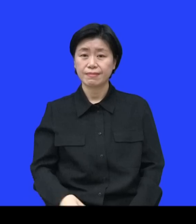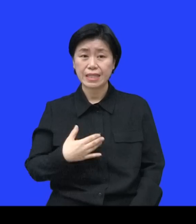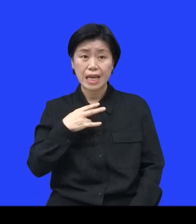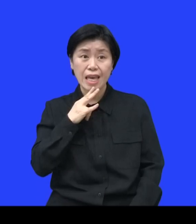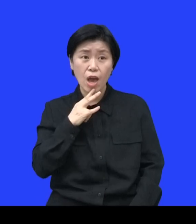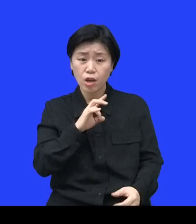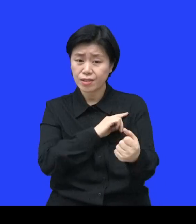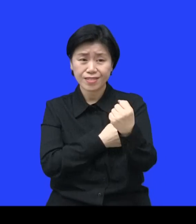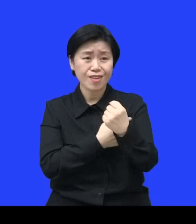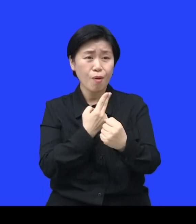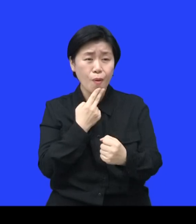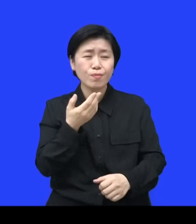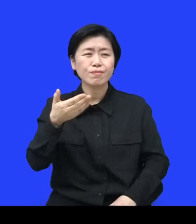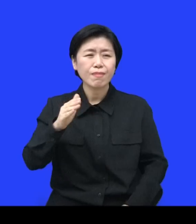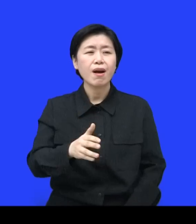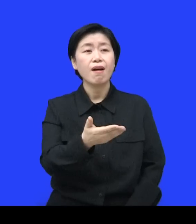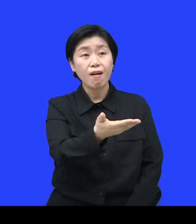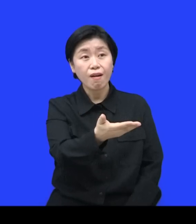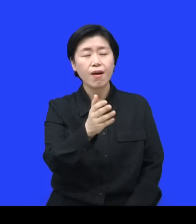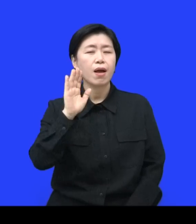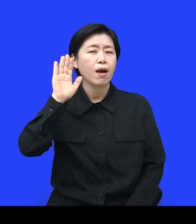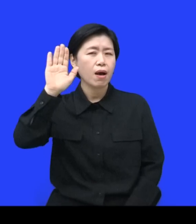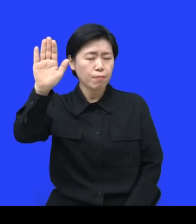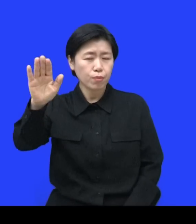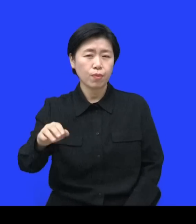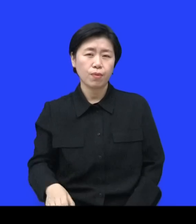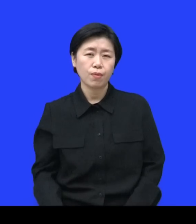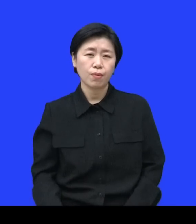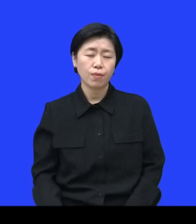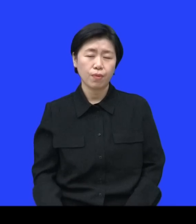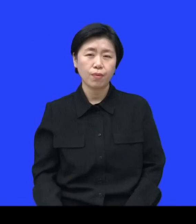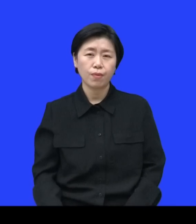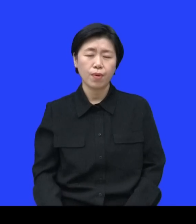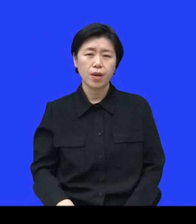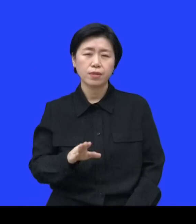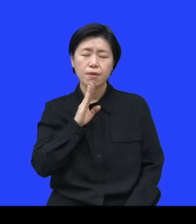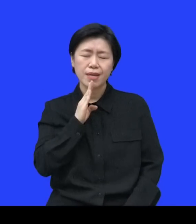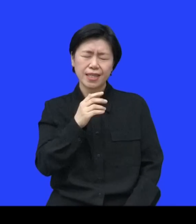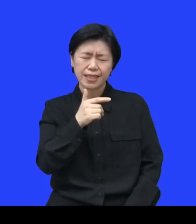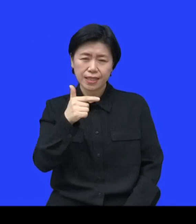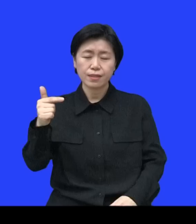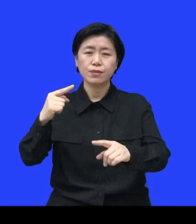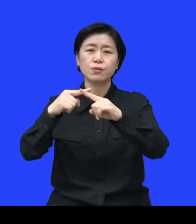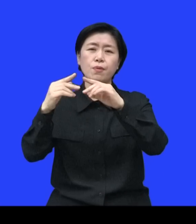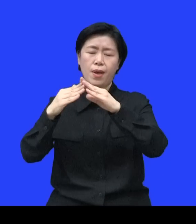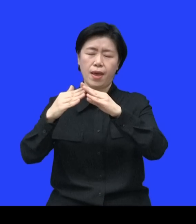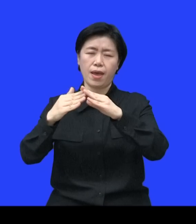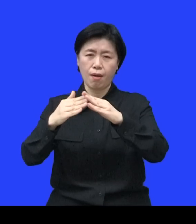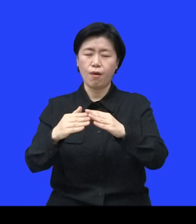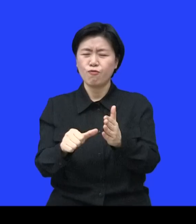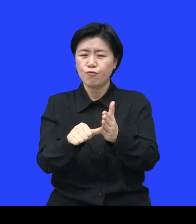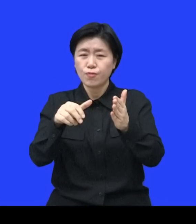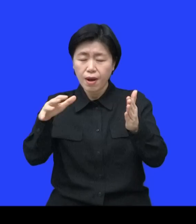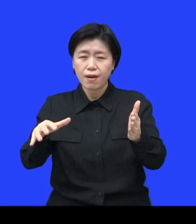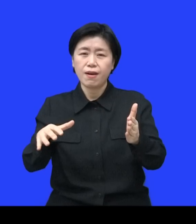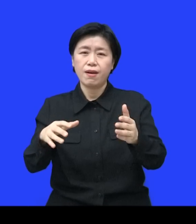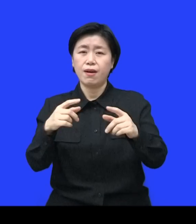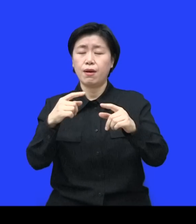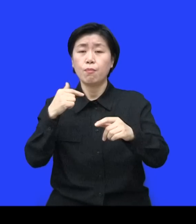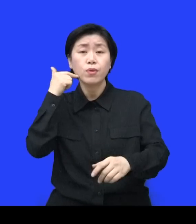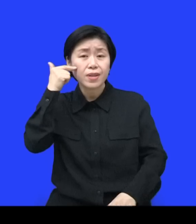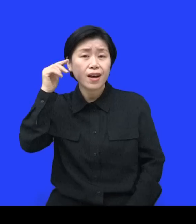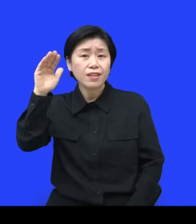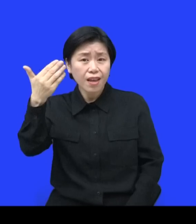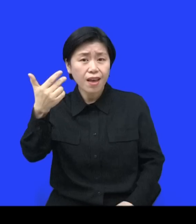능력은 없지만 앞으로 한사랑교회와 우리 서 목사님이 미래에 우리가 누구나 아는 그런 대형 목사님처럼 정말 대한민국을 대표하는 큰 목사님, 목회자가 될